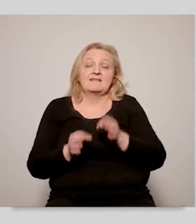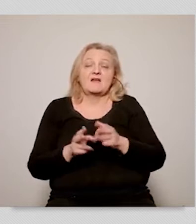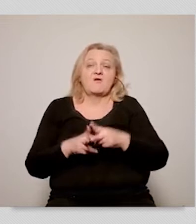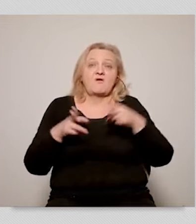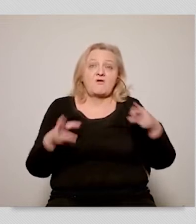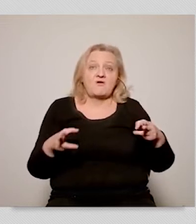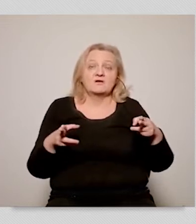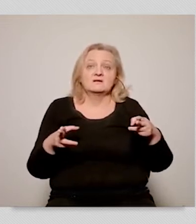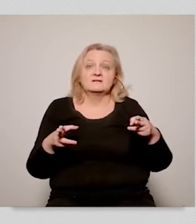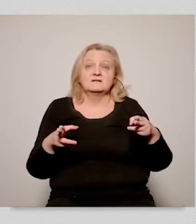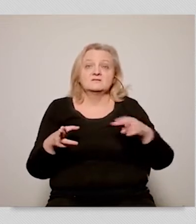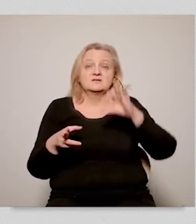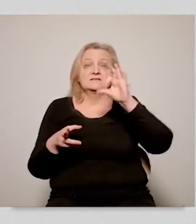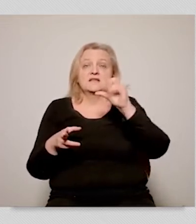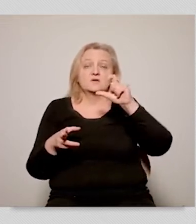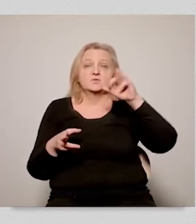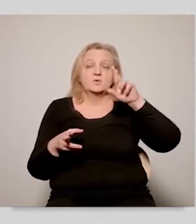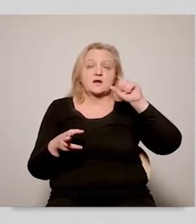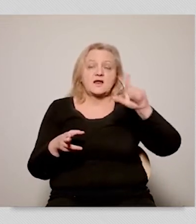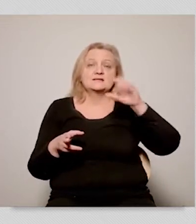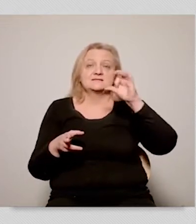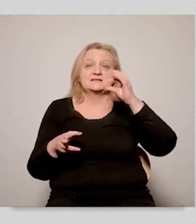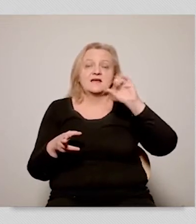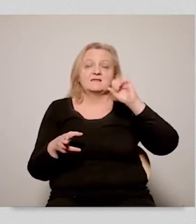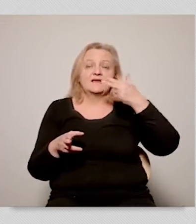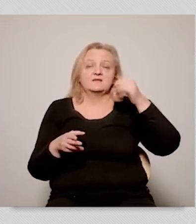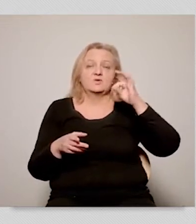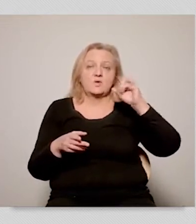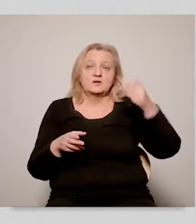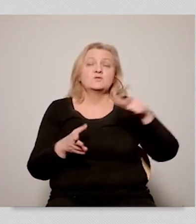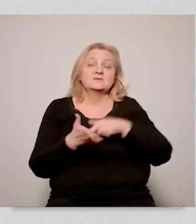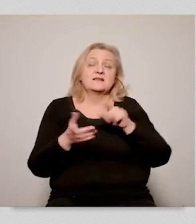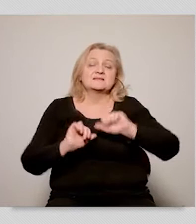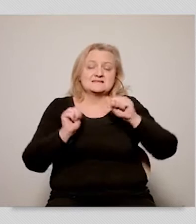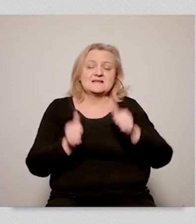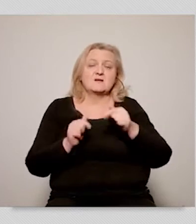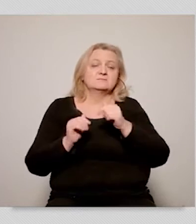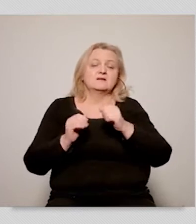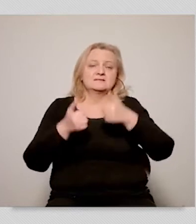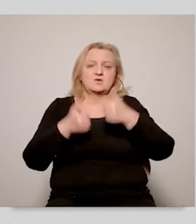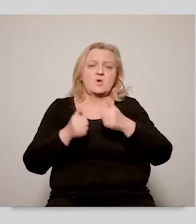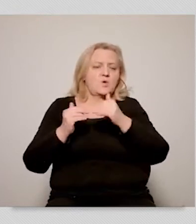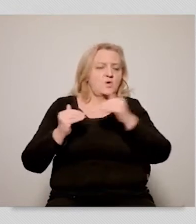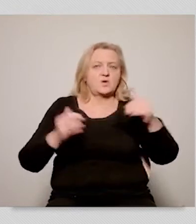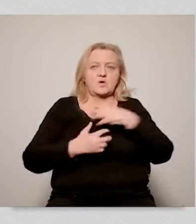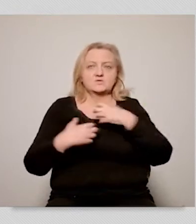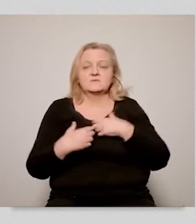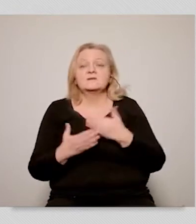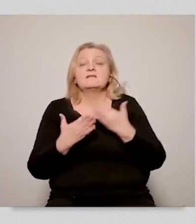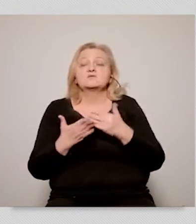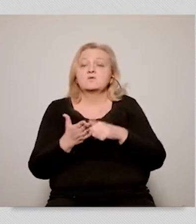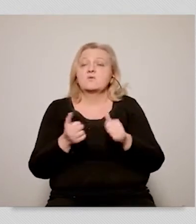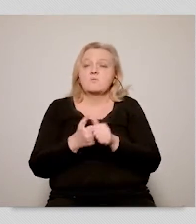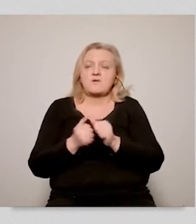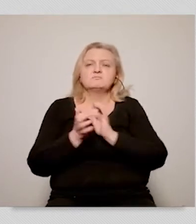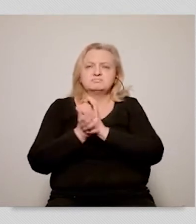secular stagnation, czyli trwałej stagnacji gospodarczej. Dlaczego tak jest? wiele publikacji